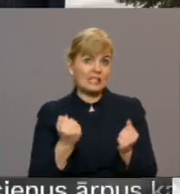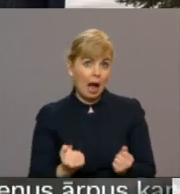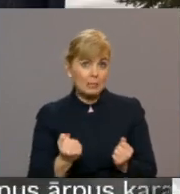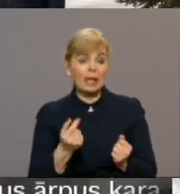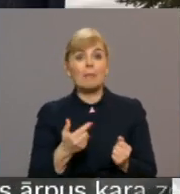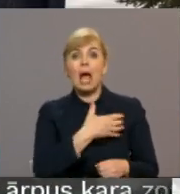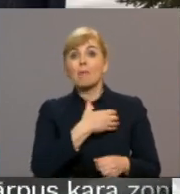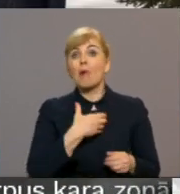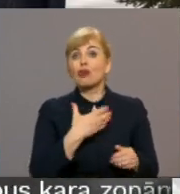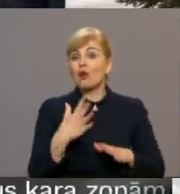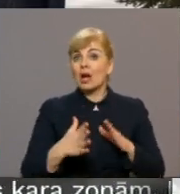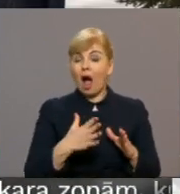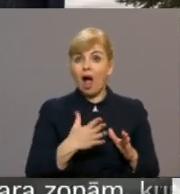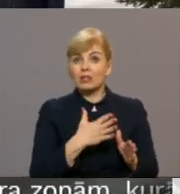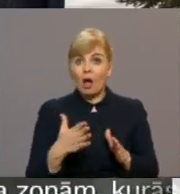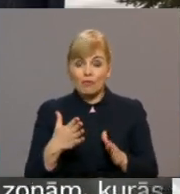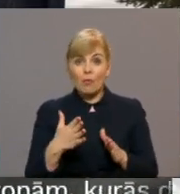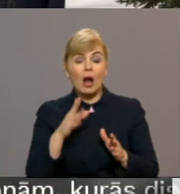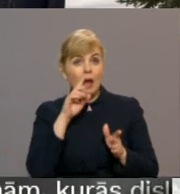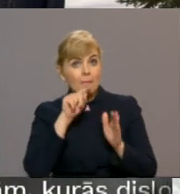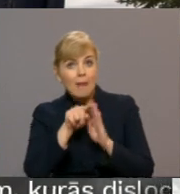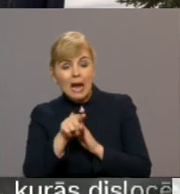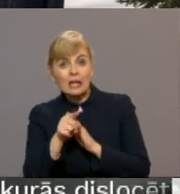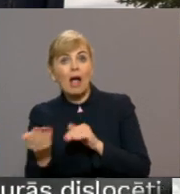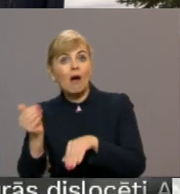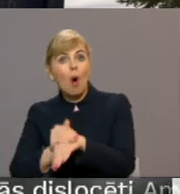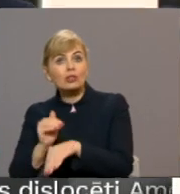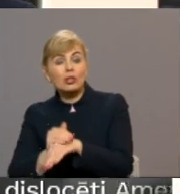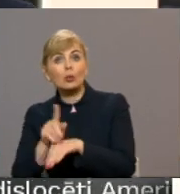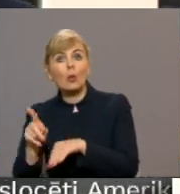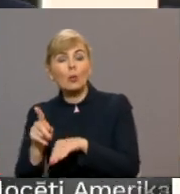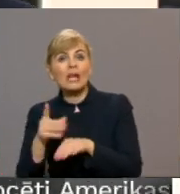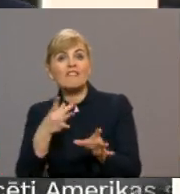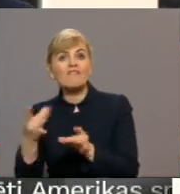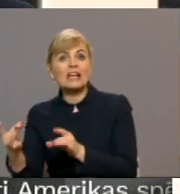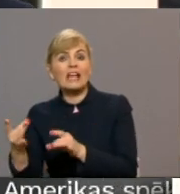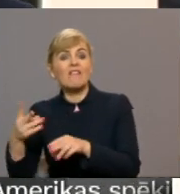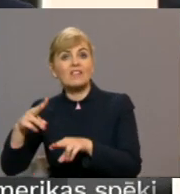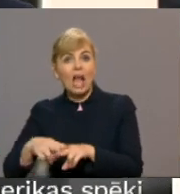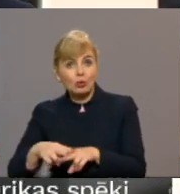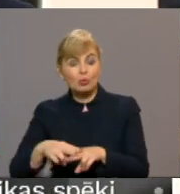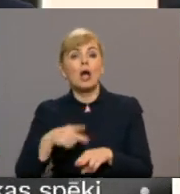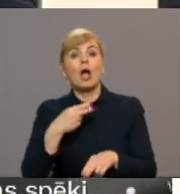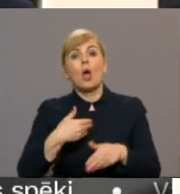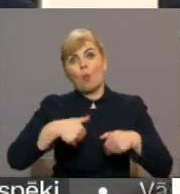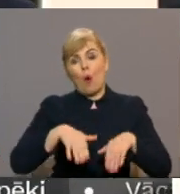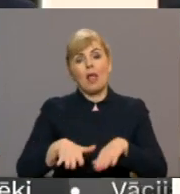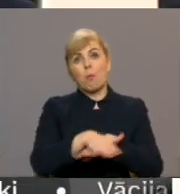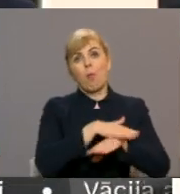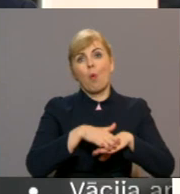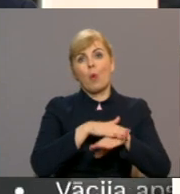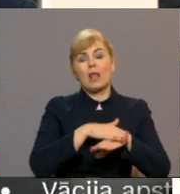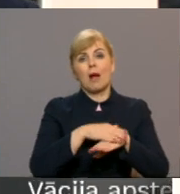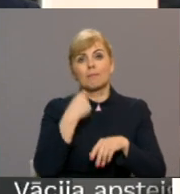un pašvaldība gatavojas izķert citus iespējamos infekcijas perēkļus. Mēs nolēmām veikt pūļa testēšanu.